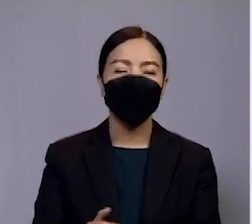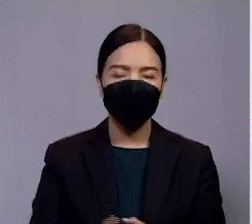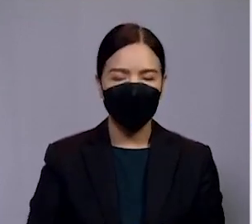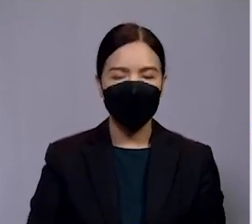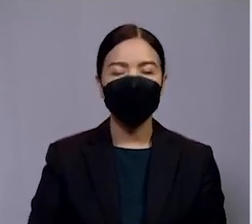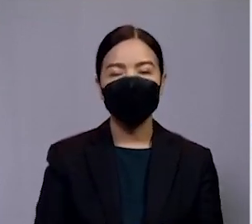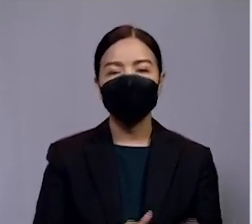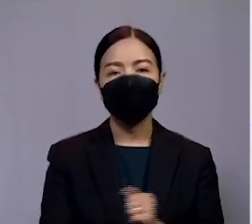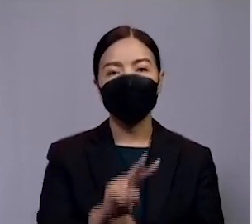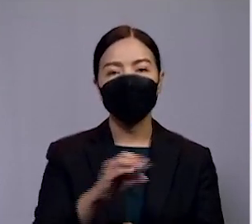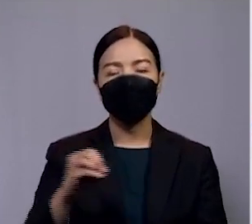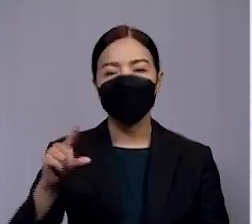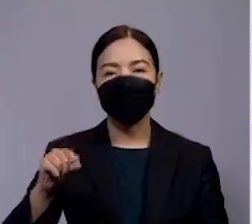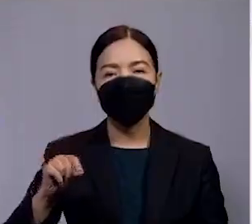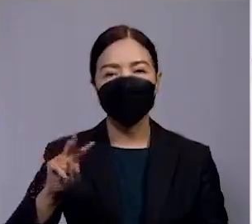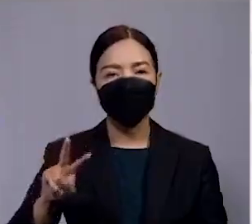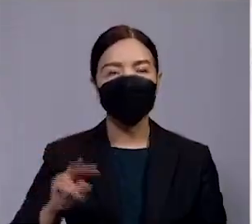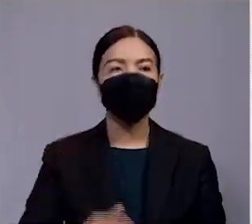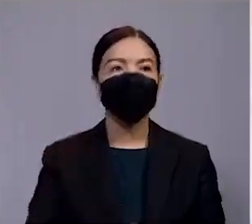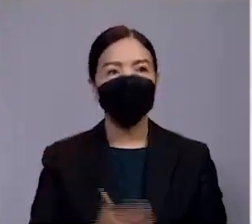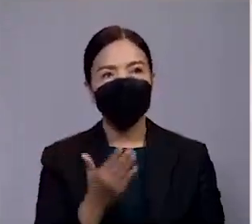ครับ2022ครับ